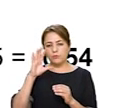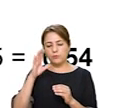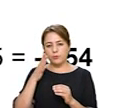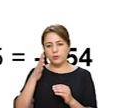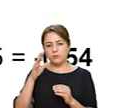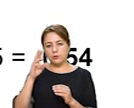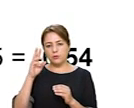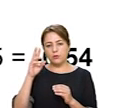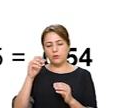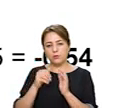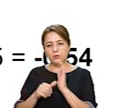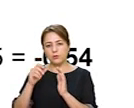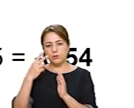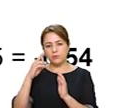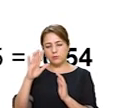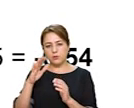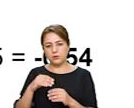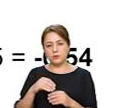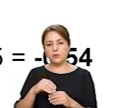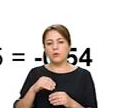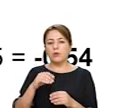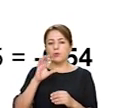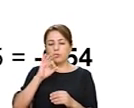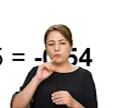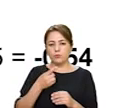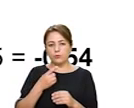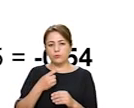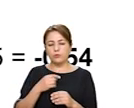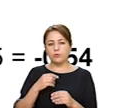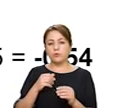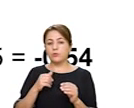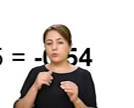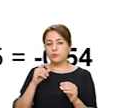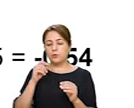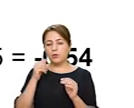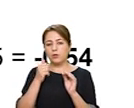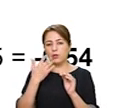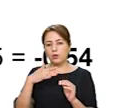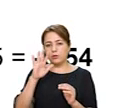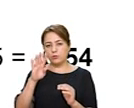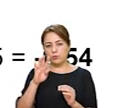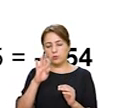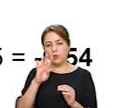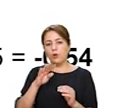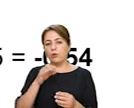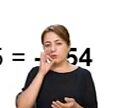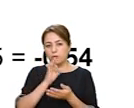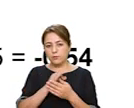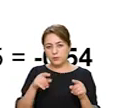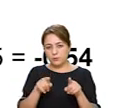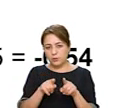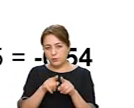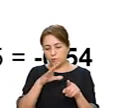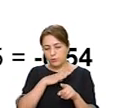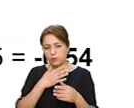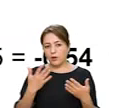0.10.525 va natijamiz minus 0.154 ekan. Javobimiz bir xil chiqdimi? Demak, sizga